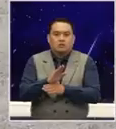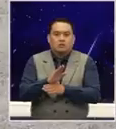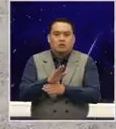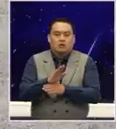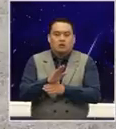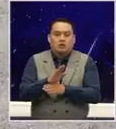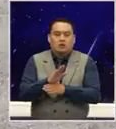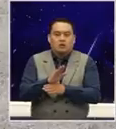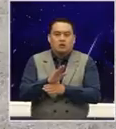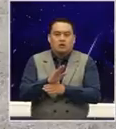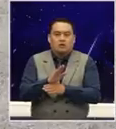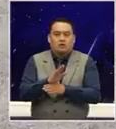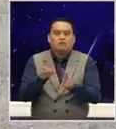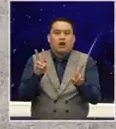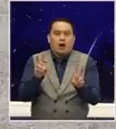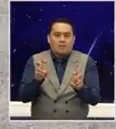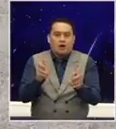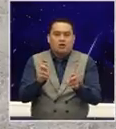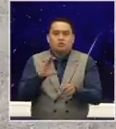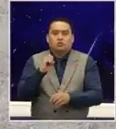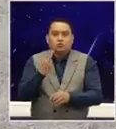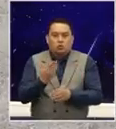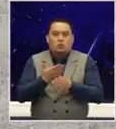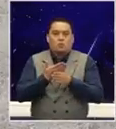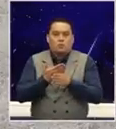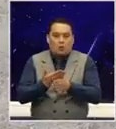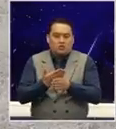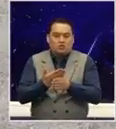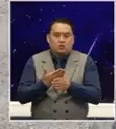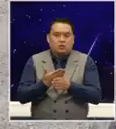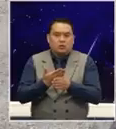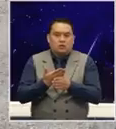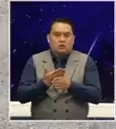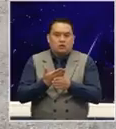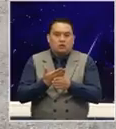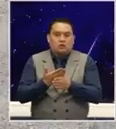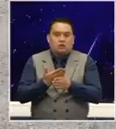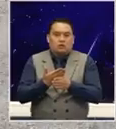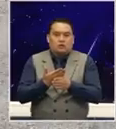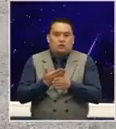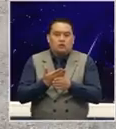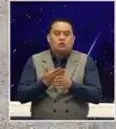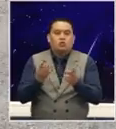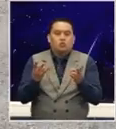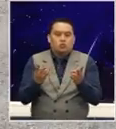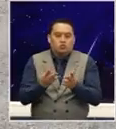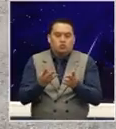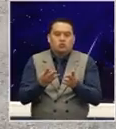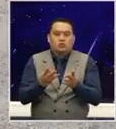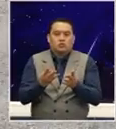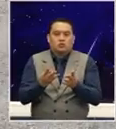дал поручение в рамках оказания социально-экономической помощи населением и уязвимым слоям